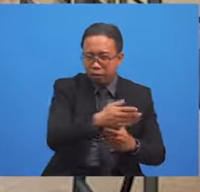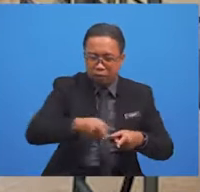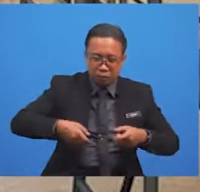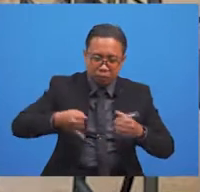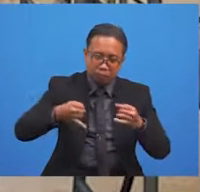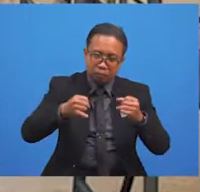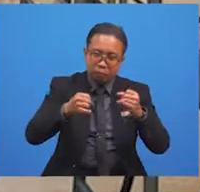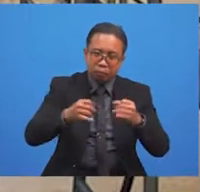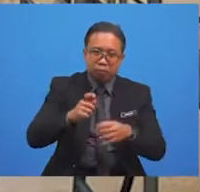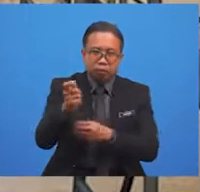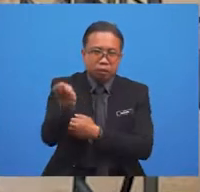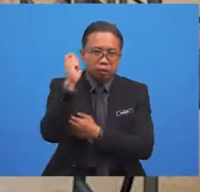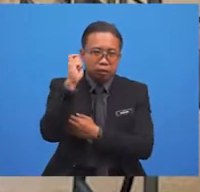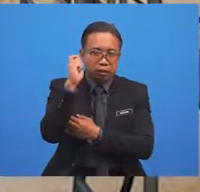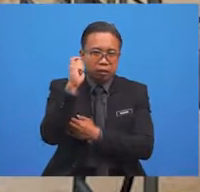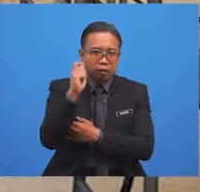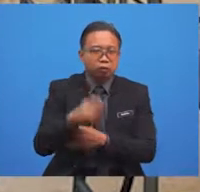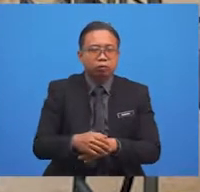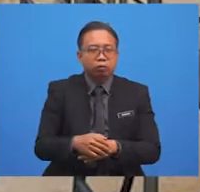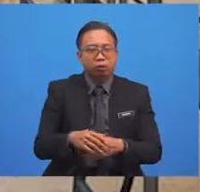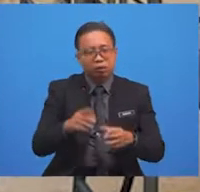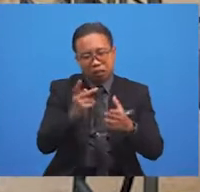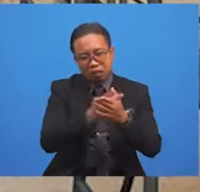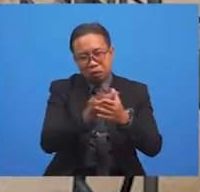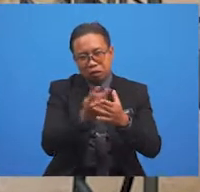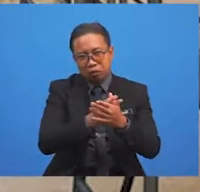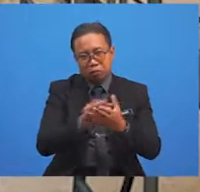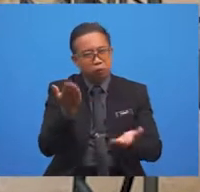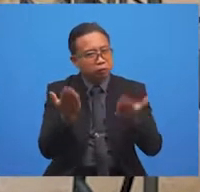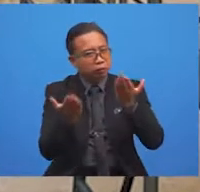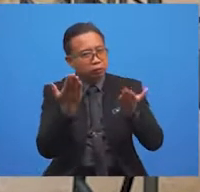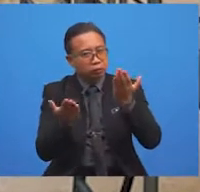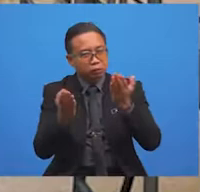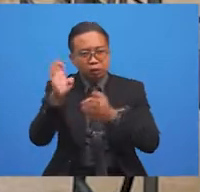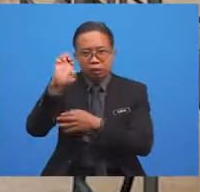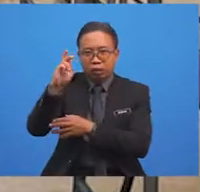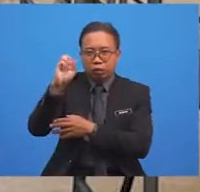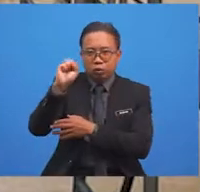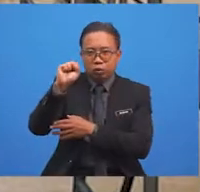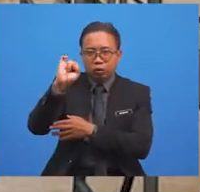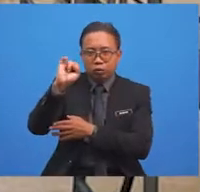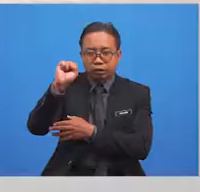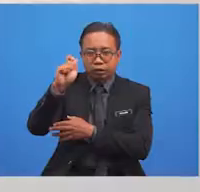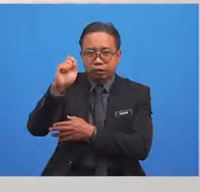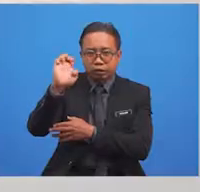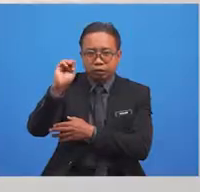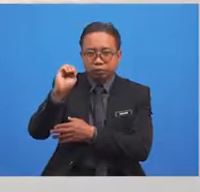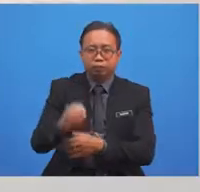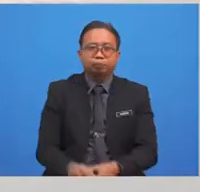yang seterusnya akan mencecaskan keseimbangan ekosistem.